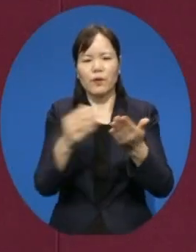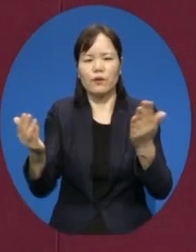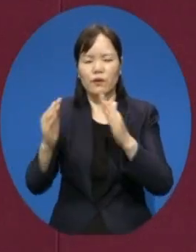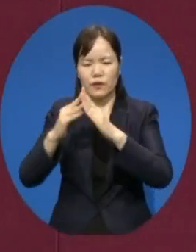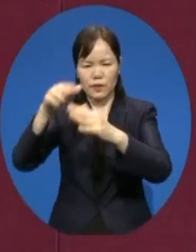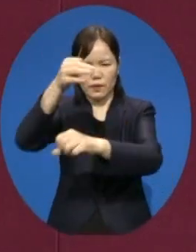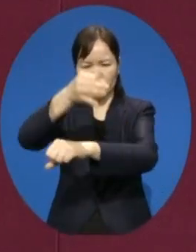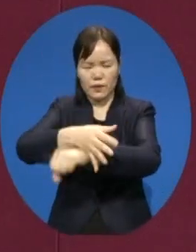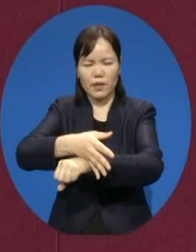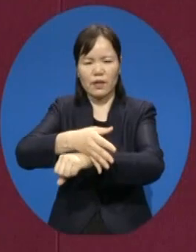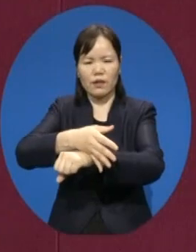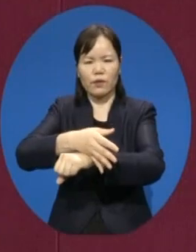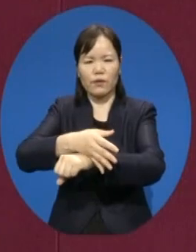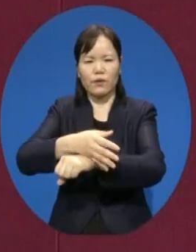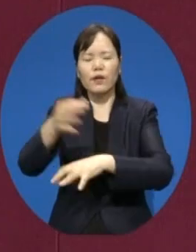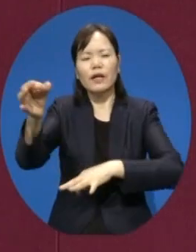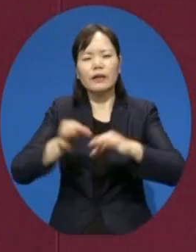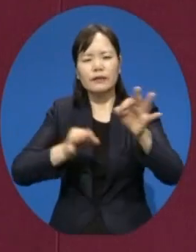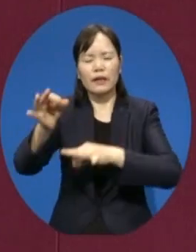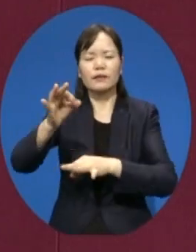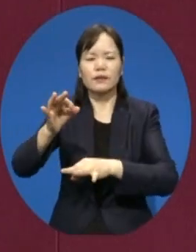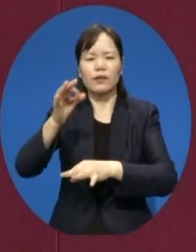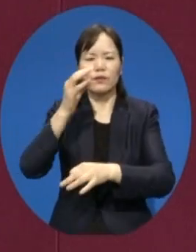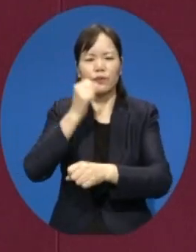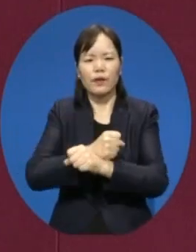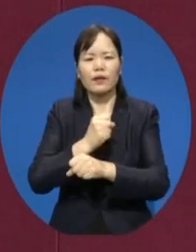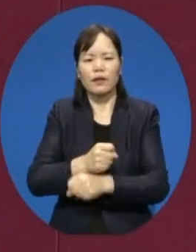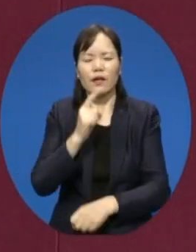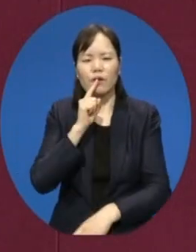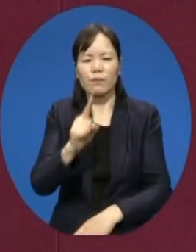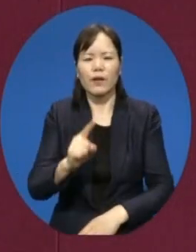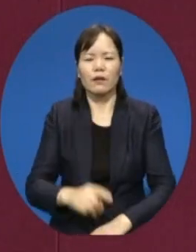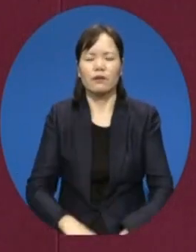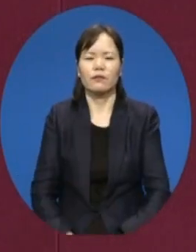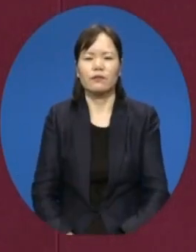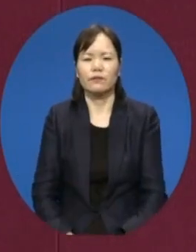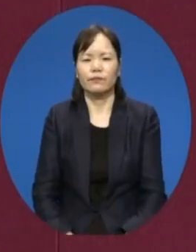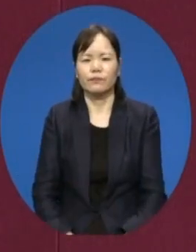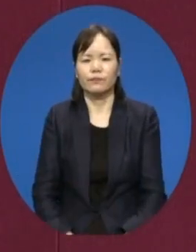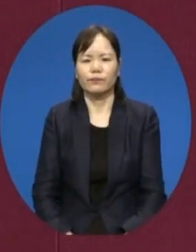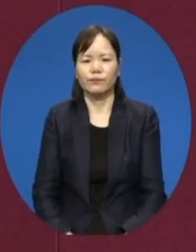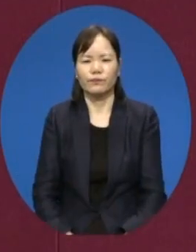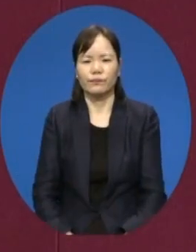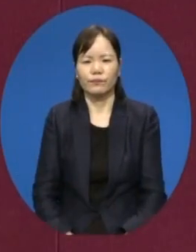사고 장사도 할 것 아니냐고 말씀하십니다.